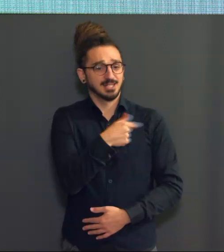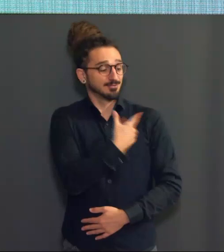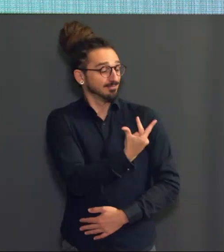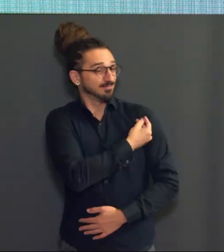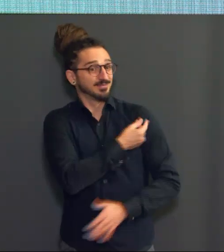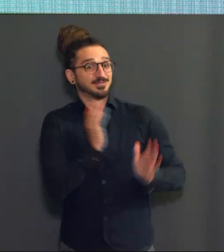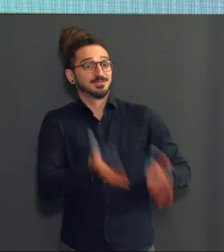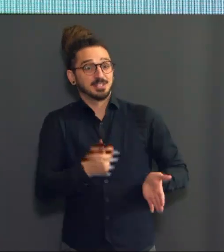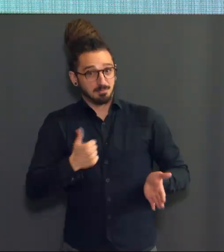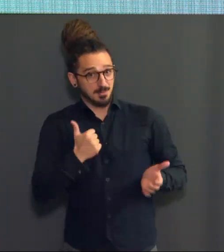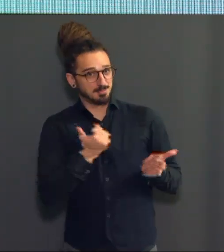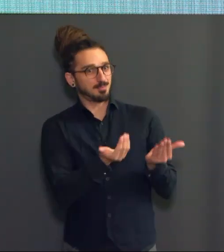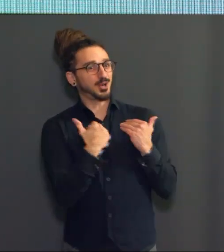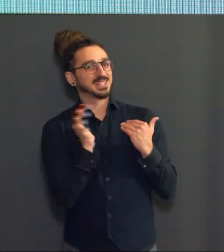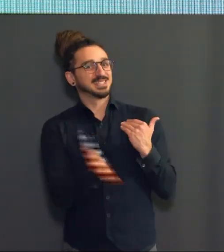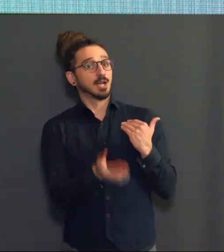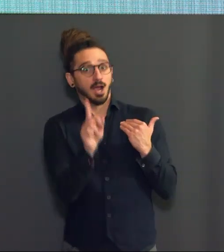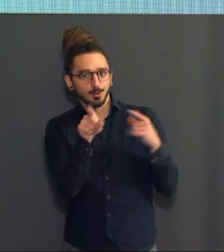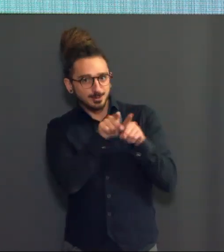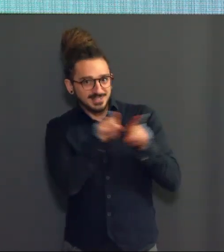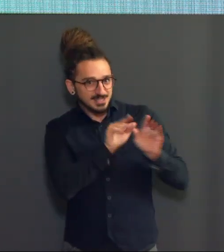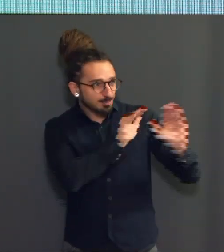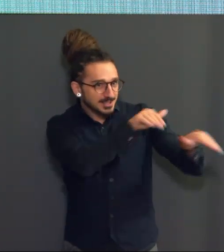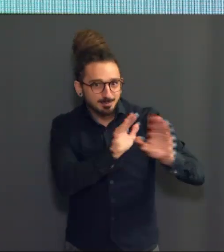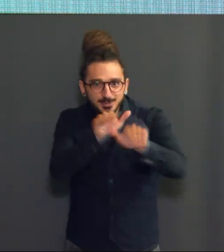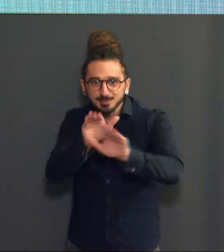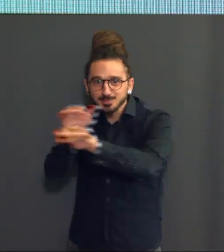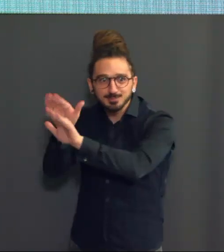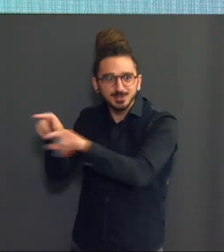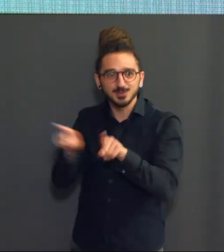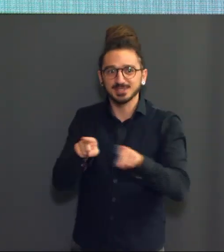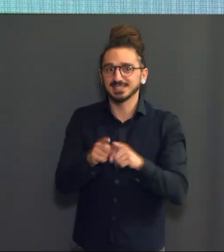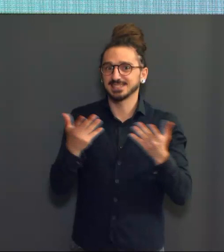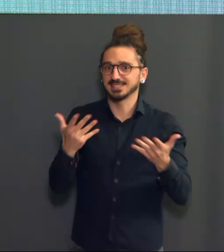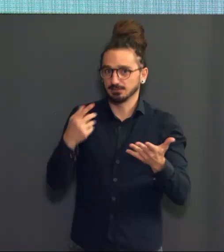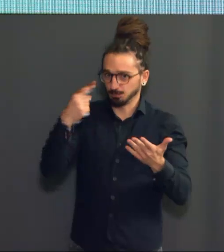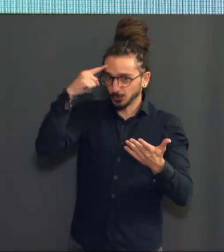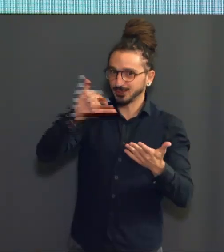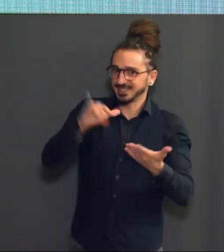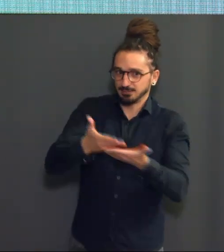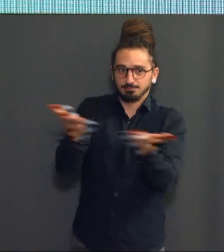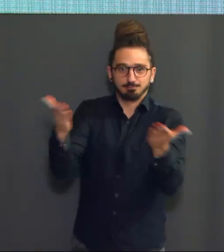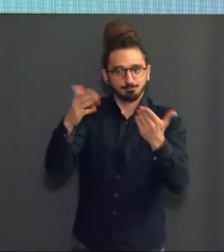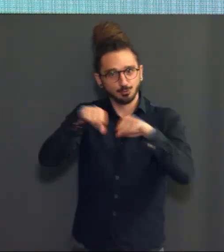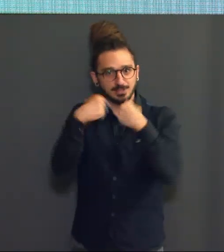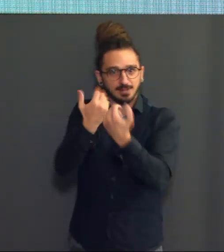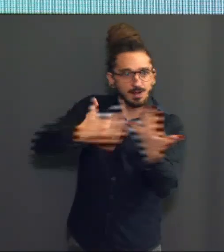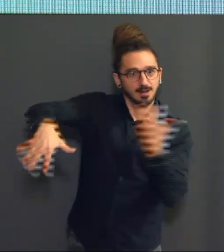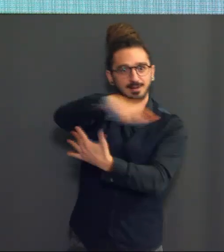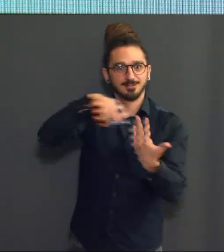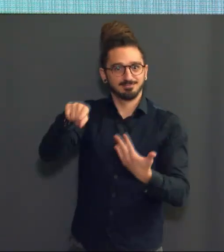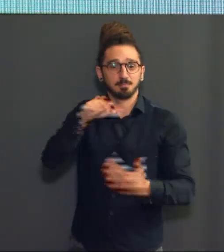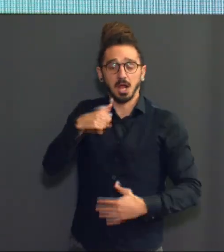collective que nous offrons à l'ensemble de la société. Une victoire sur la pandémie